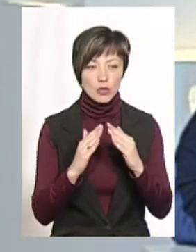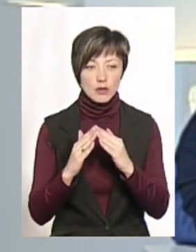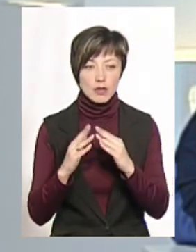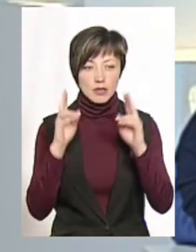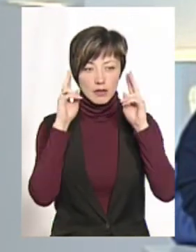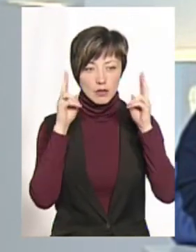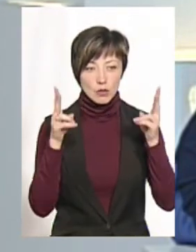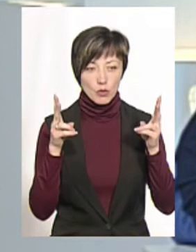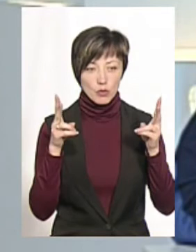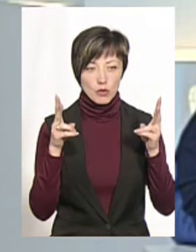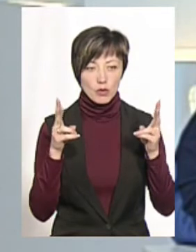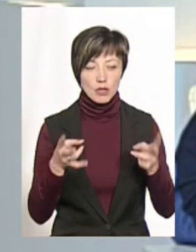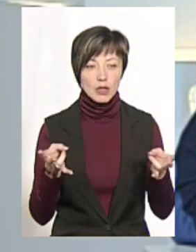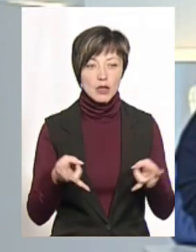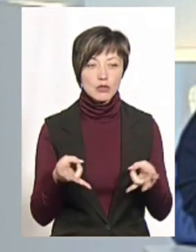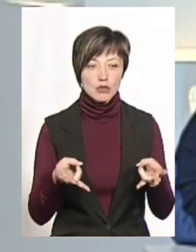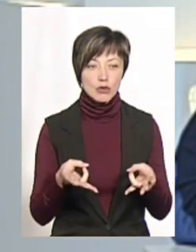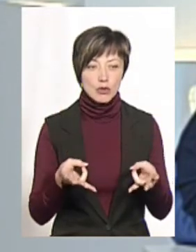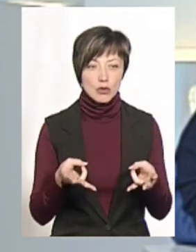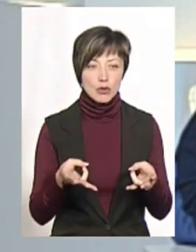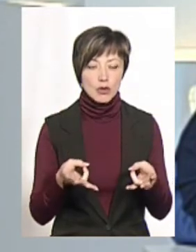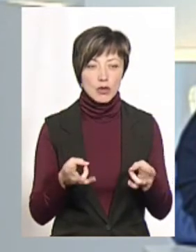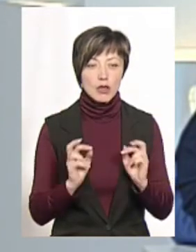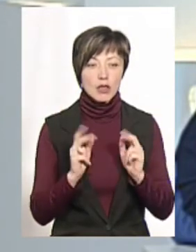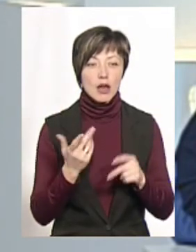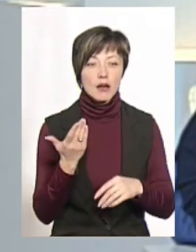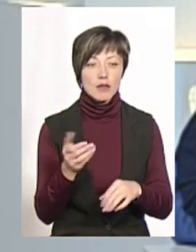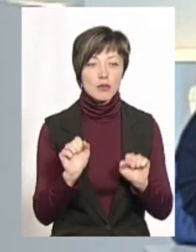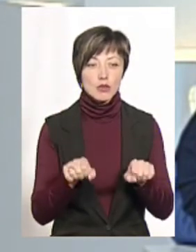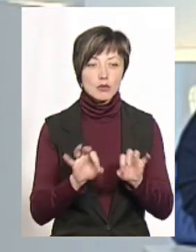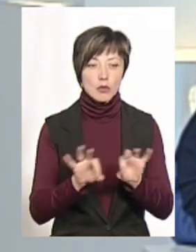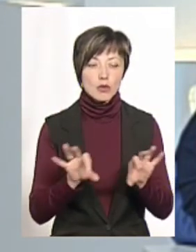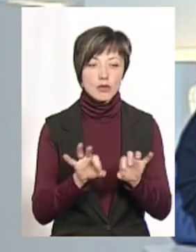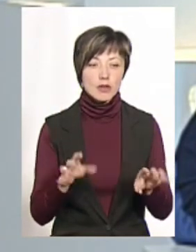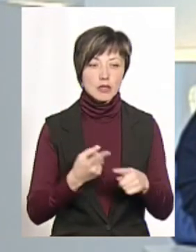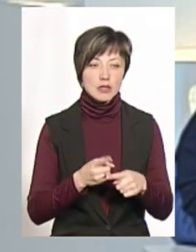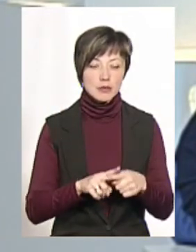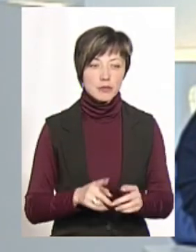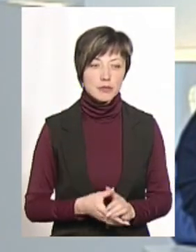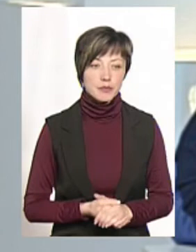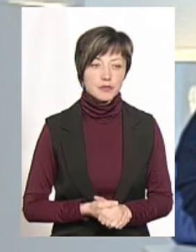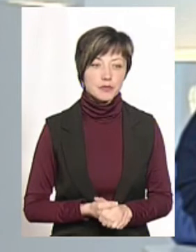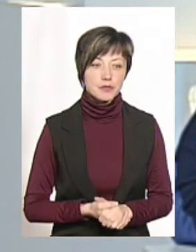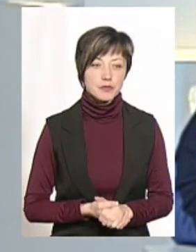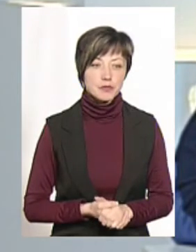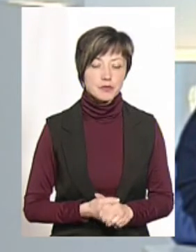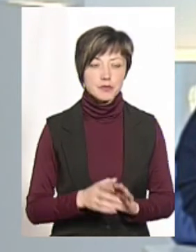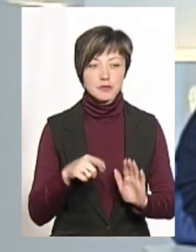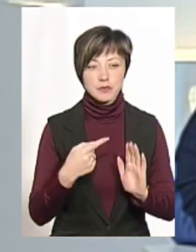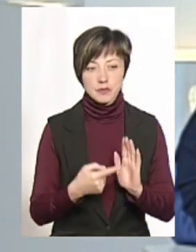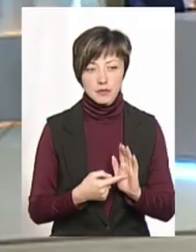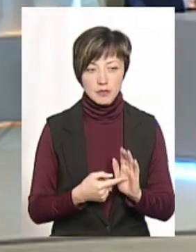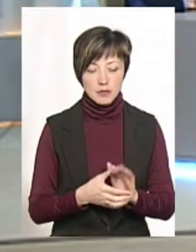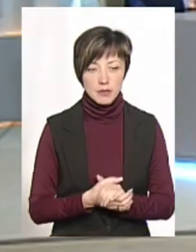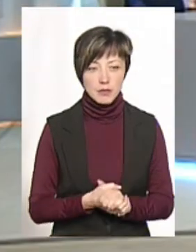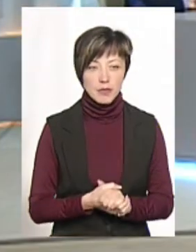будівель, невідомо для чого. Як ви можете поінформувати? Дякую.